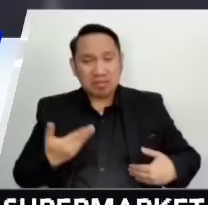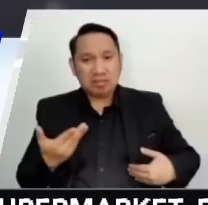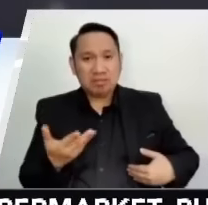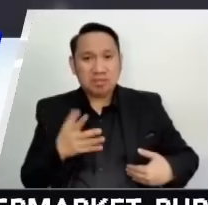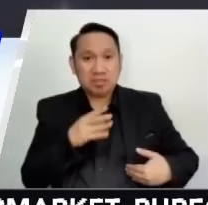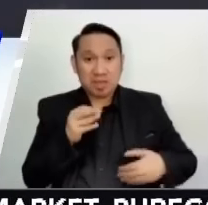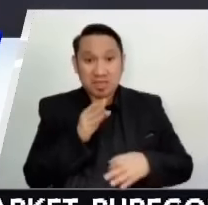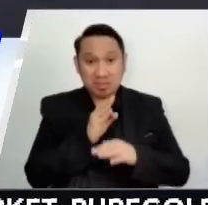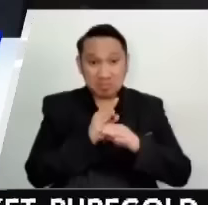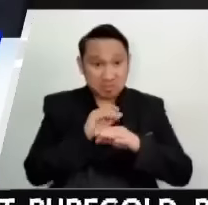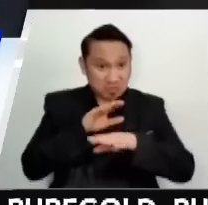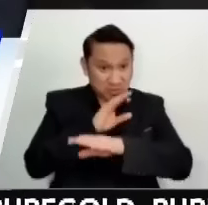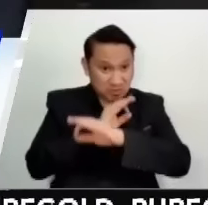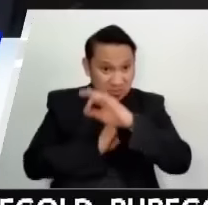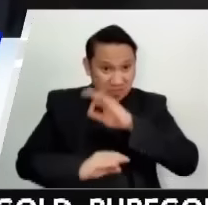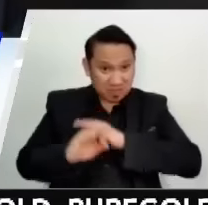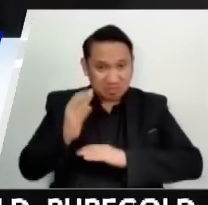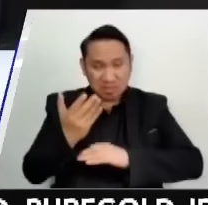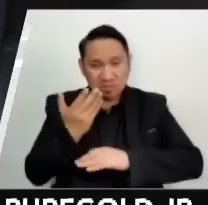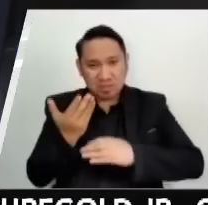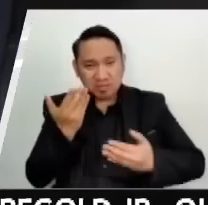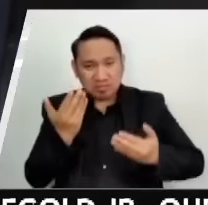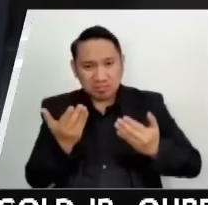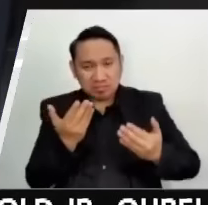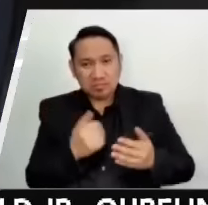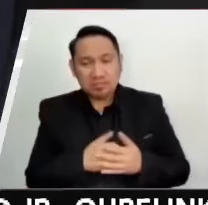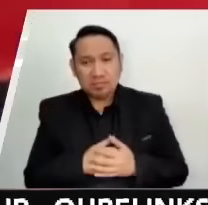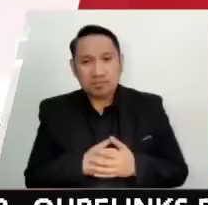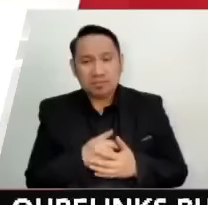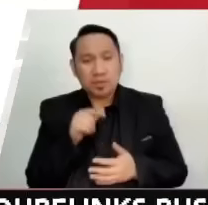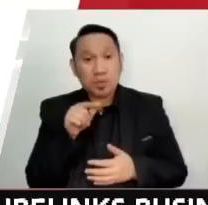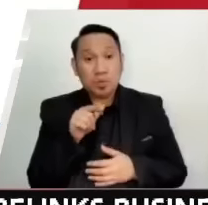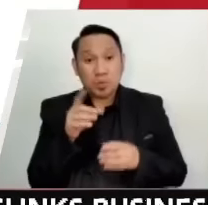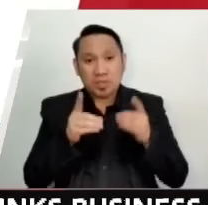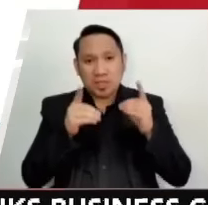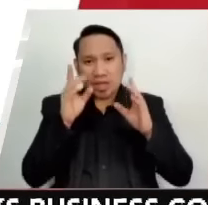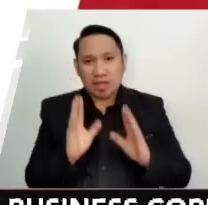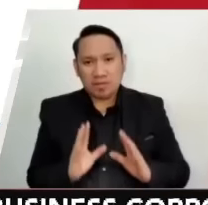ng first responders. Matipid sa pahayag ang driver.